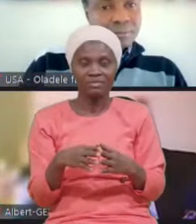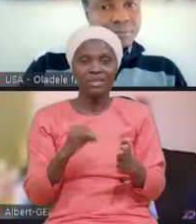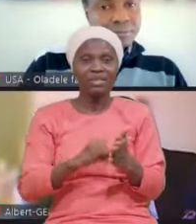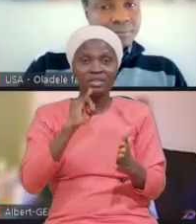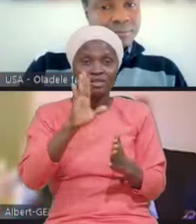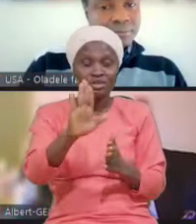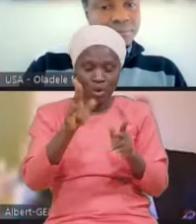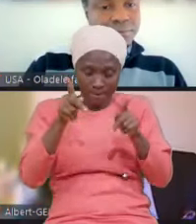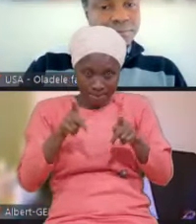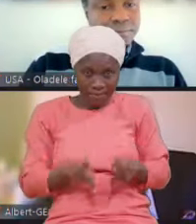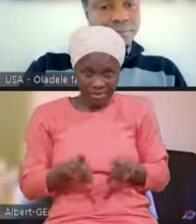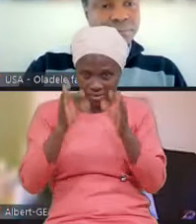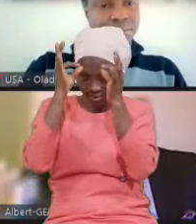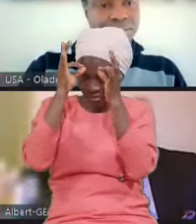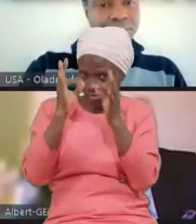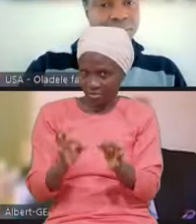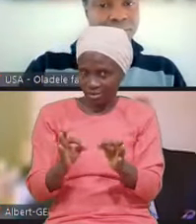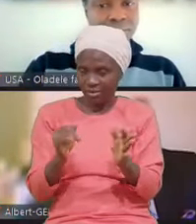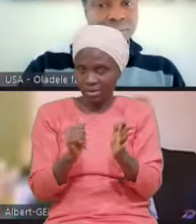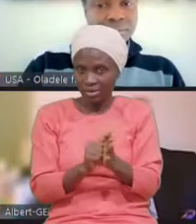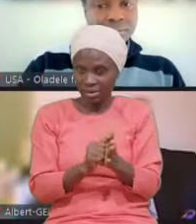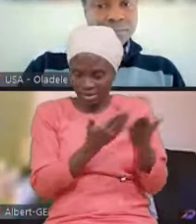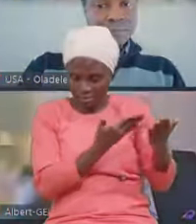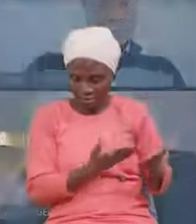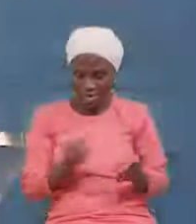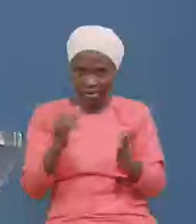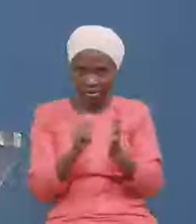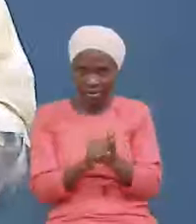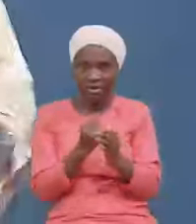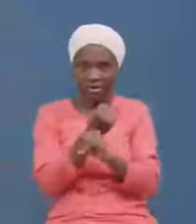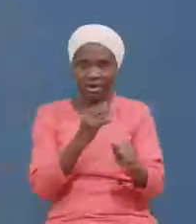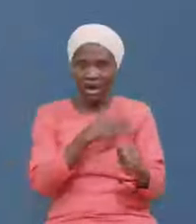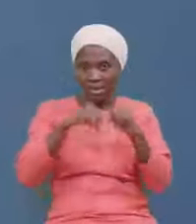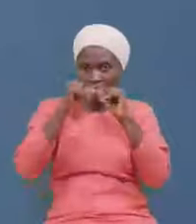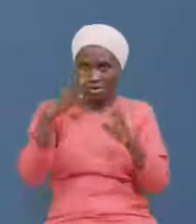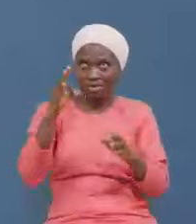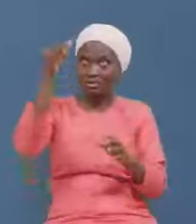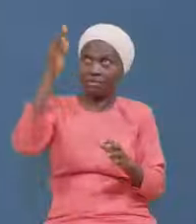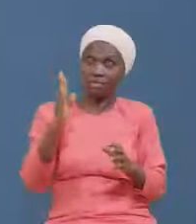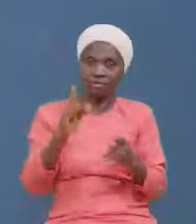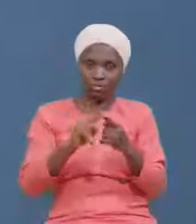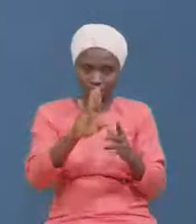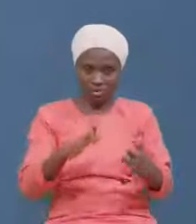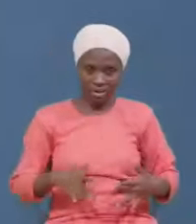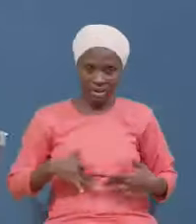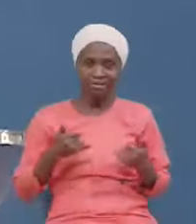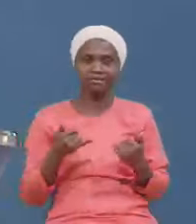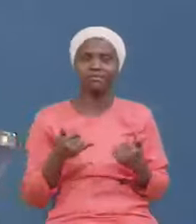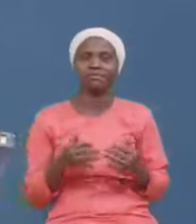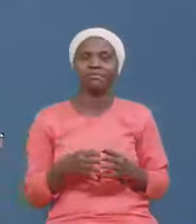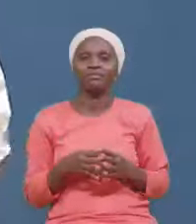personal decision that bring that salvation and that blessing of God to your life. మీ జీవితంలోకి దైవాశీర్వాదకరమైన